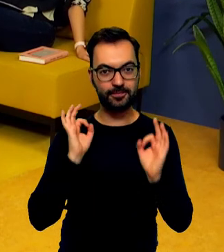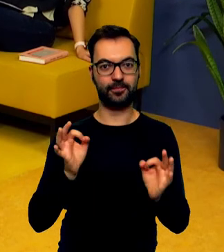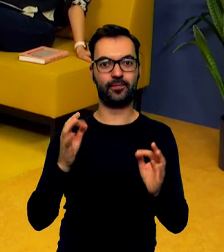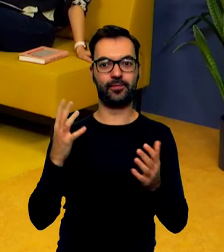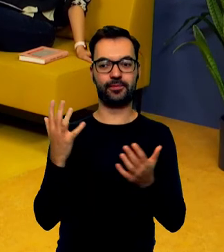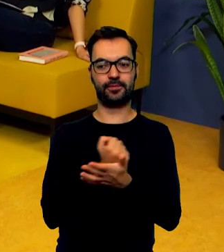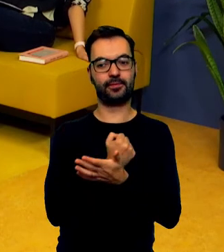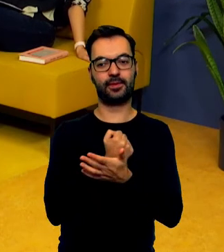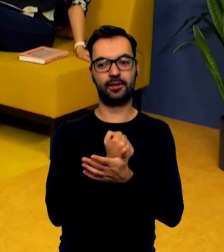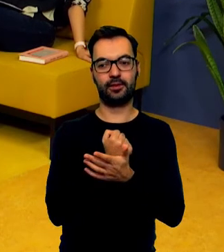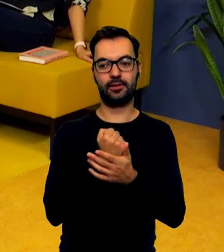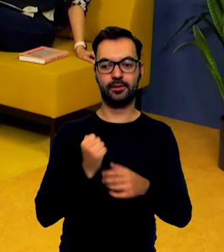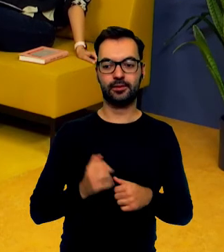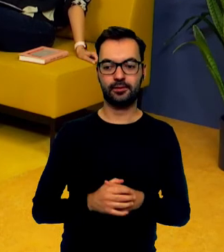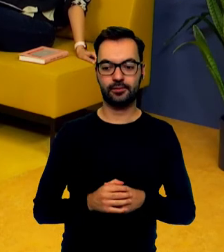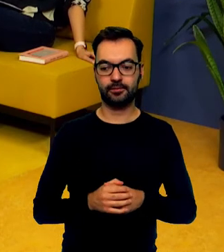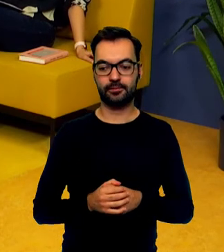myślę,